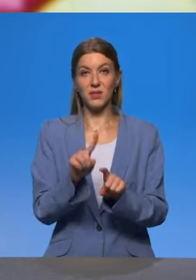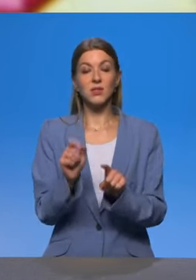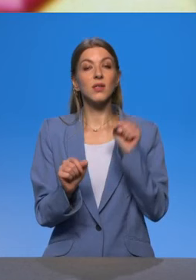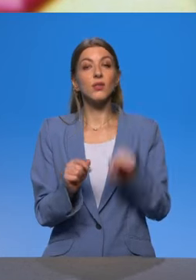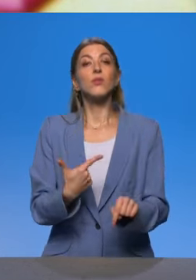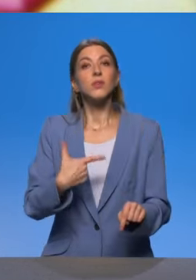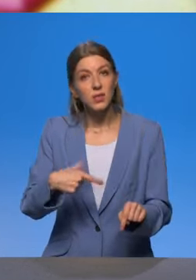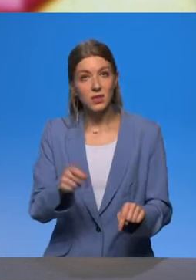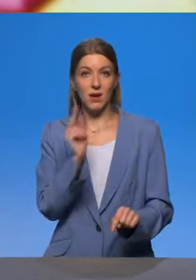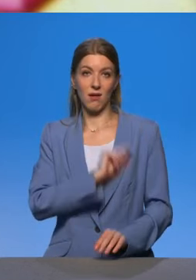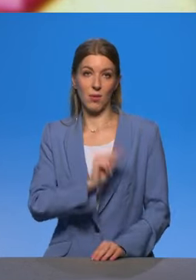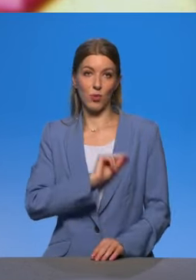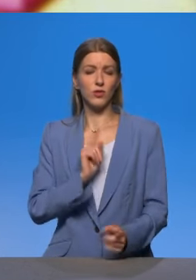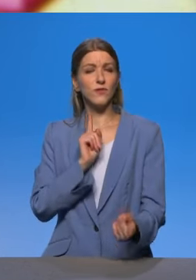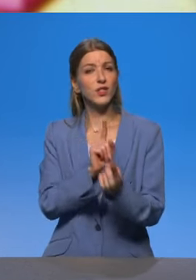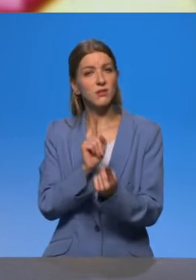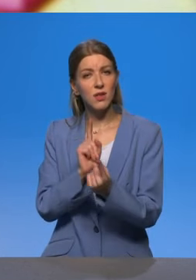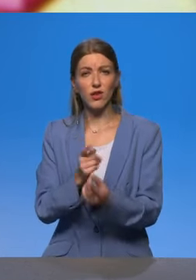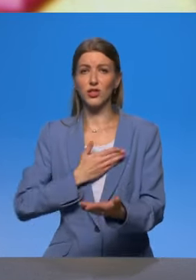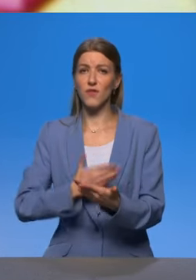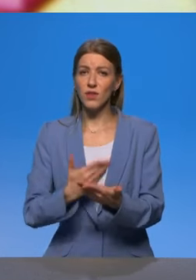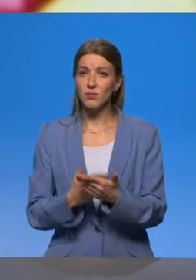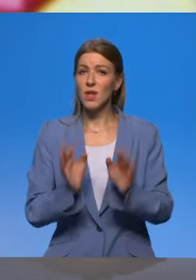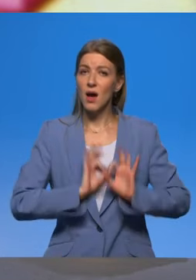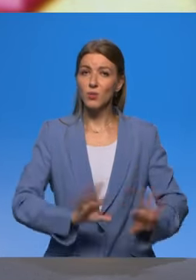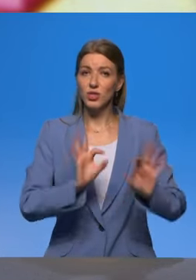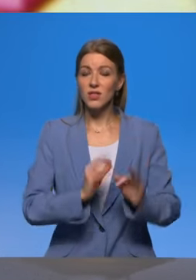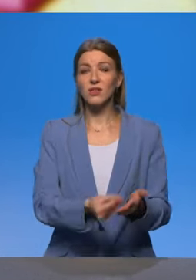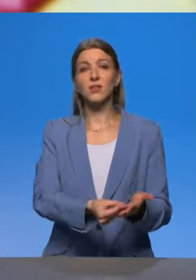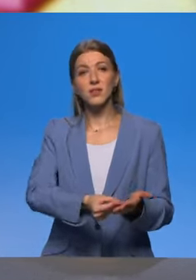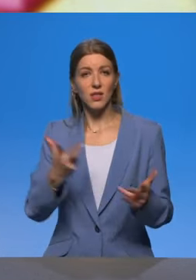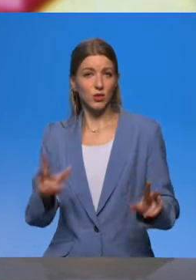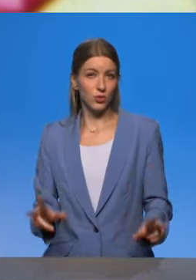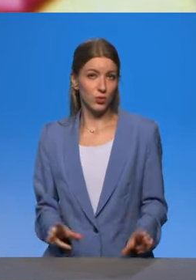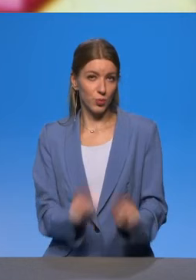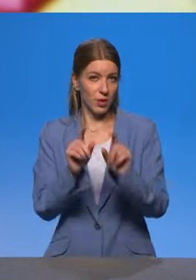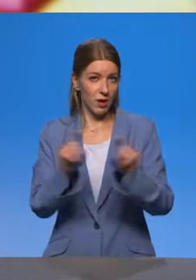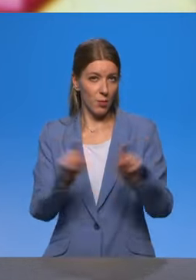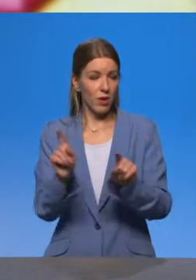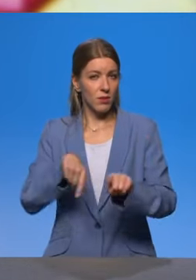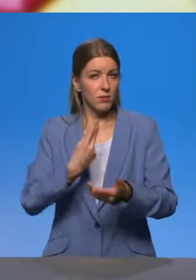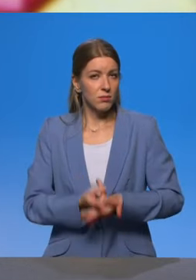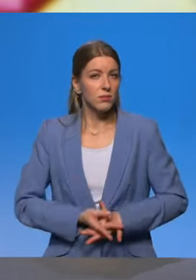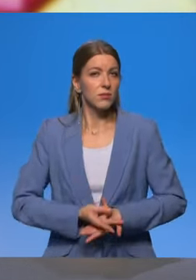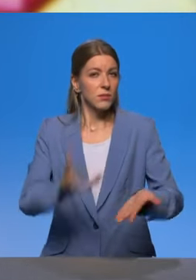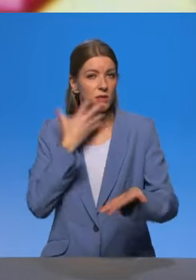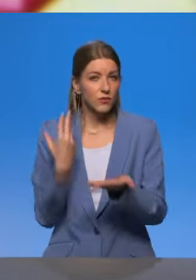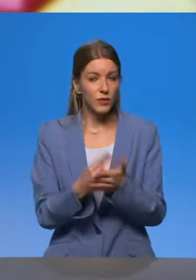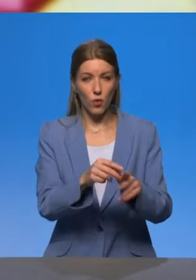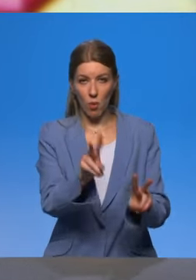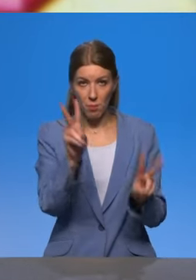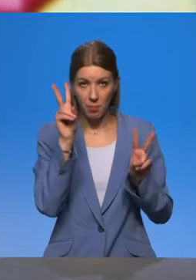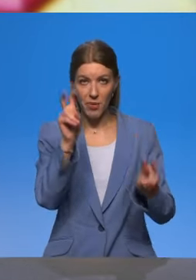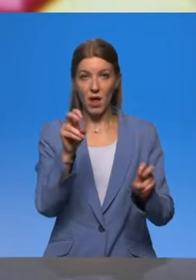встречи, это волонтерство, это объяснение ценностей и успехов компании, то есть это продажи собственного бренда, HR-бренда внутри коллектива, как